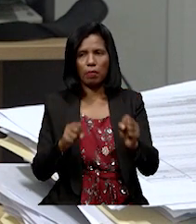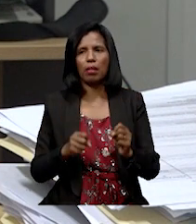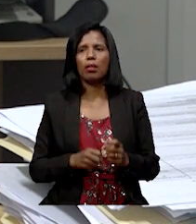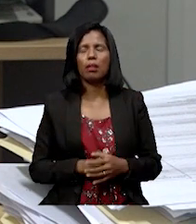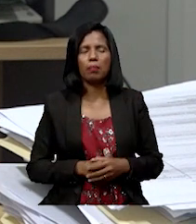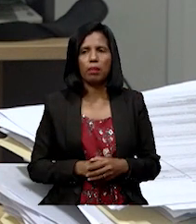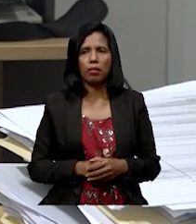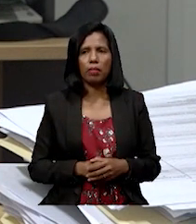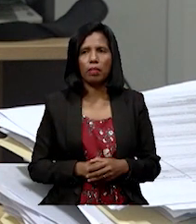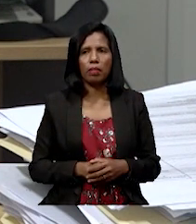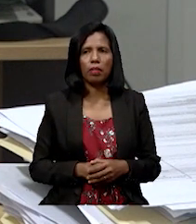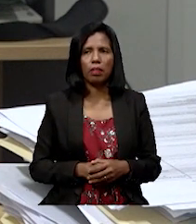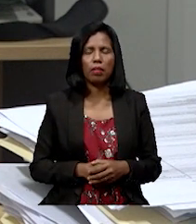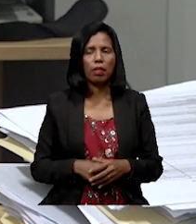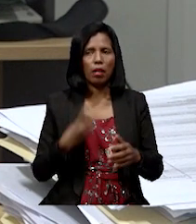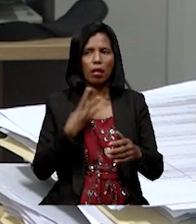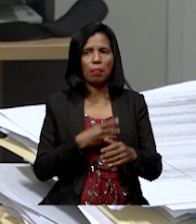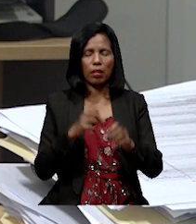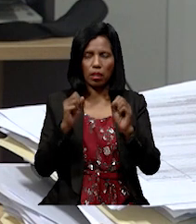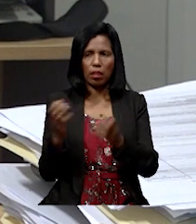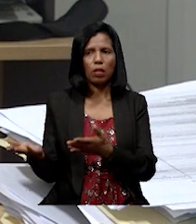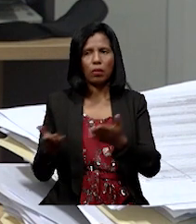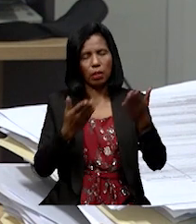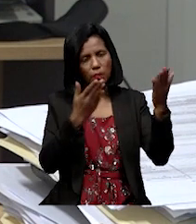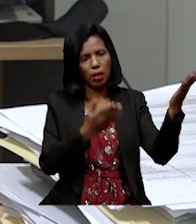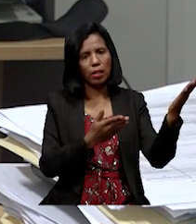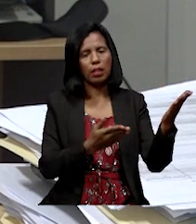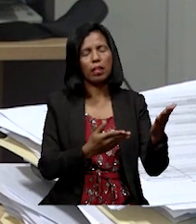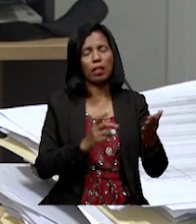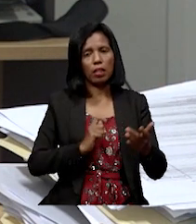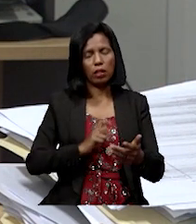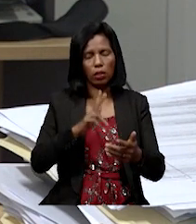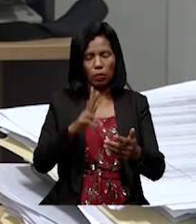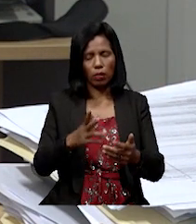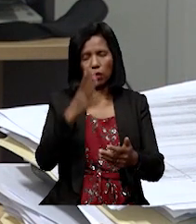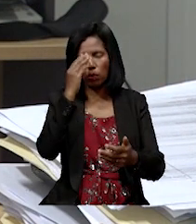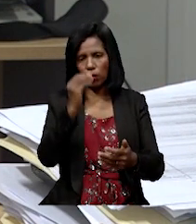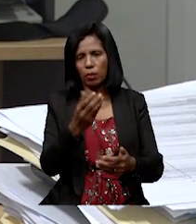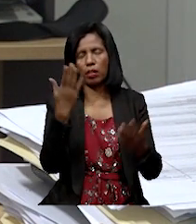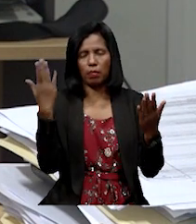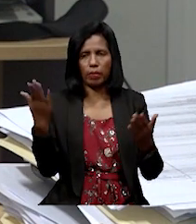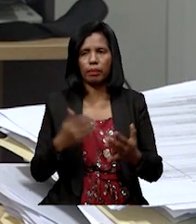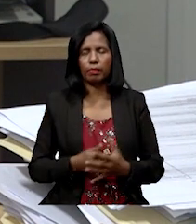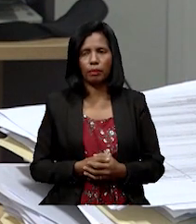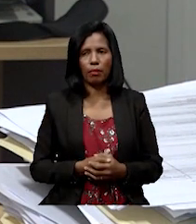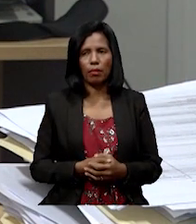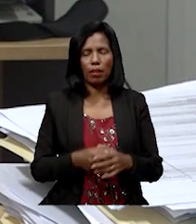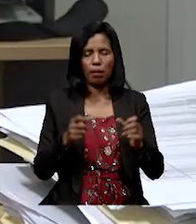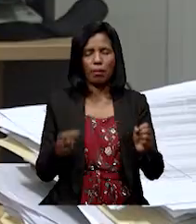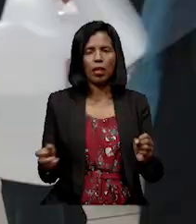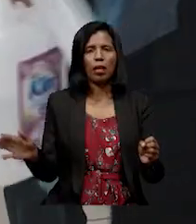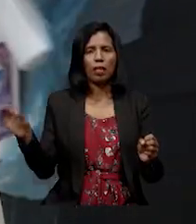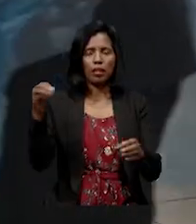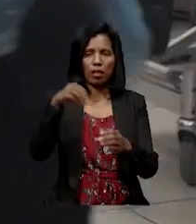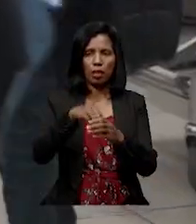iha posibilidade ame tenki luribane ba atau nune para bele itanian fatine bela akomoda